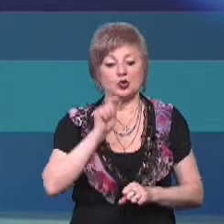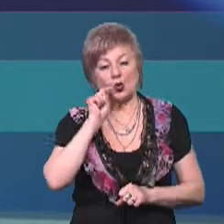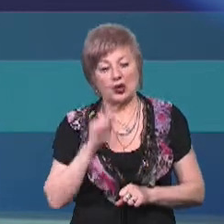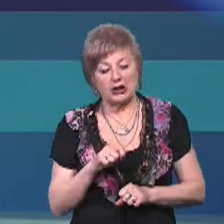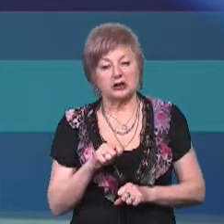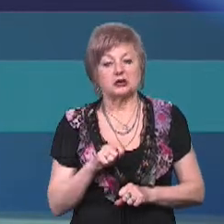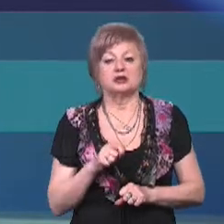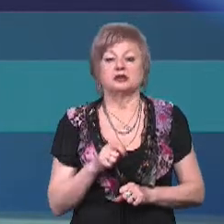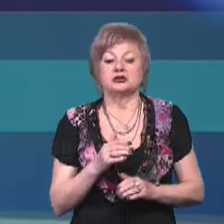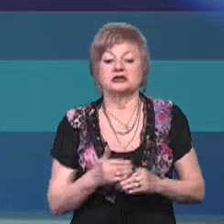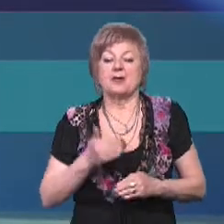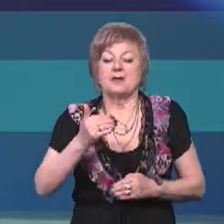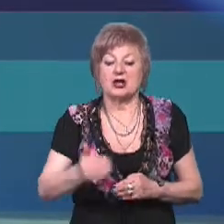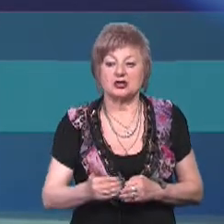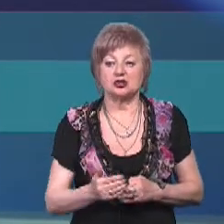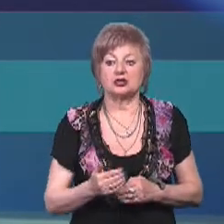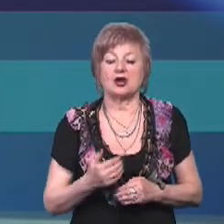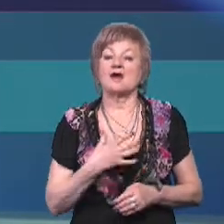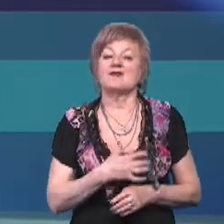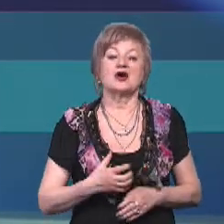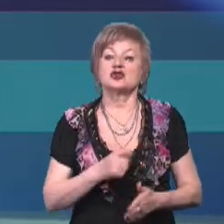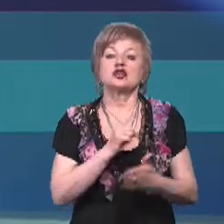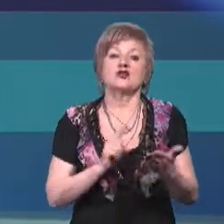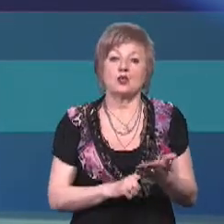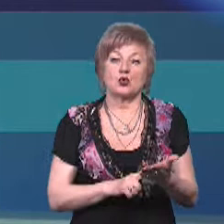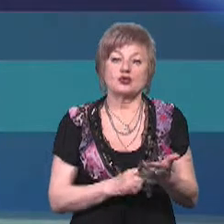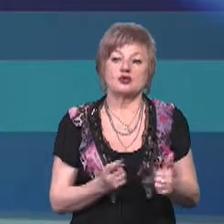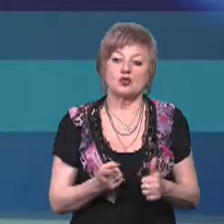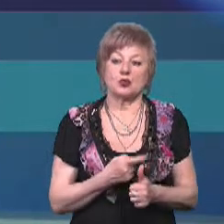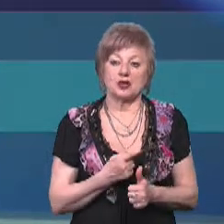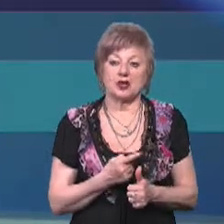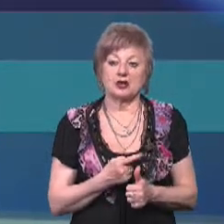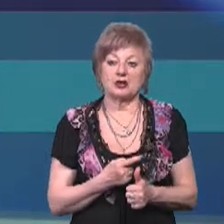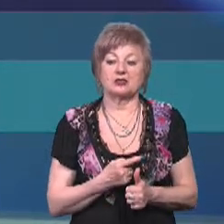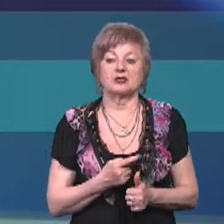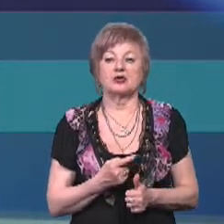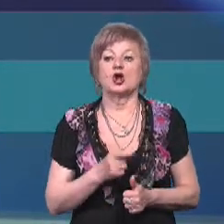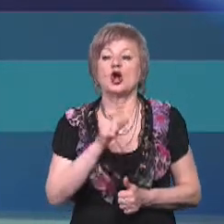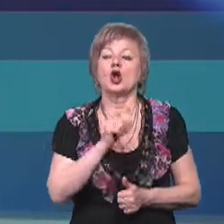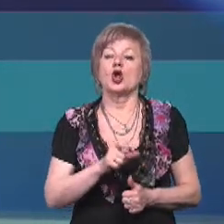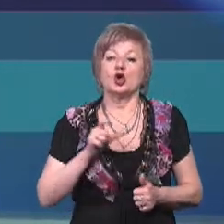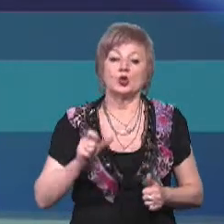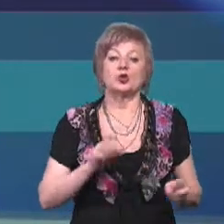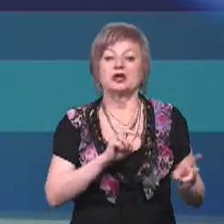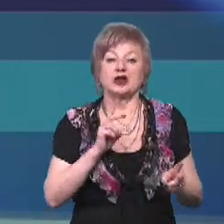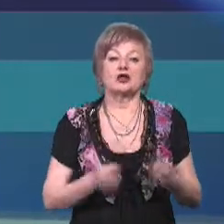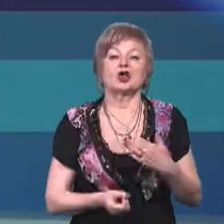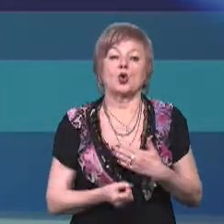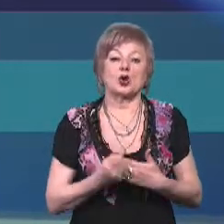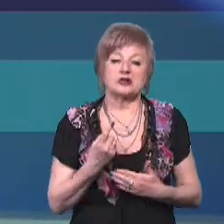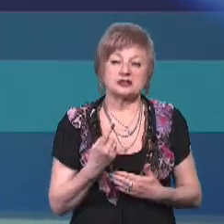за її межами. Він визначає дуже важливе питання. По-перше, про те, що люди, які опинились